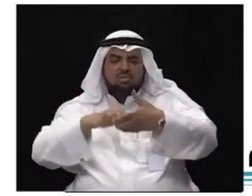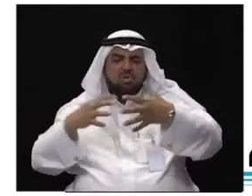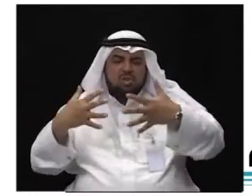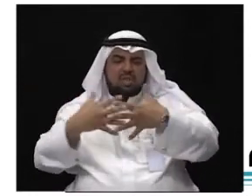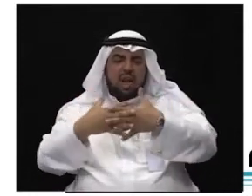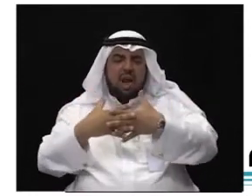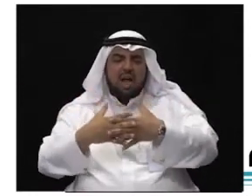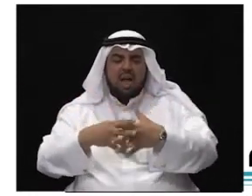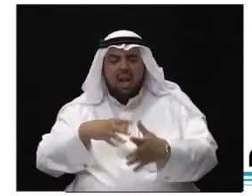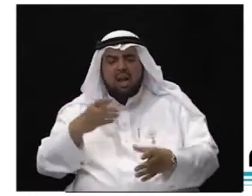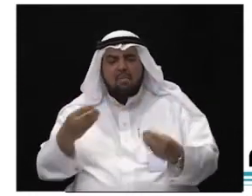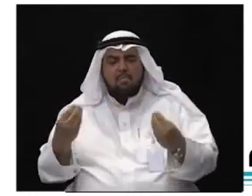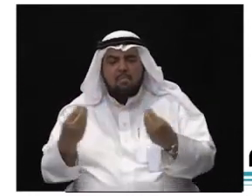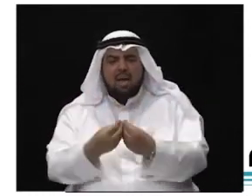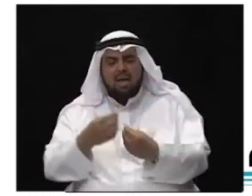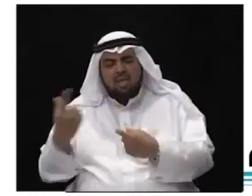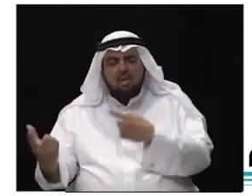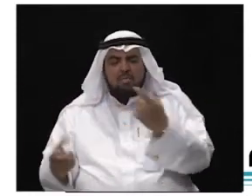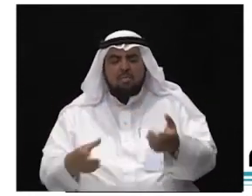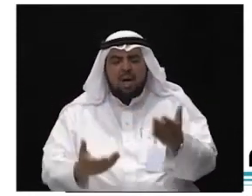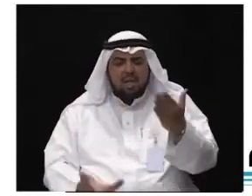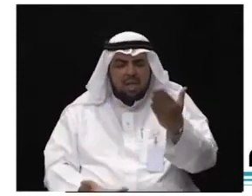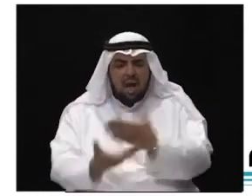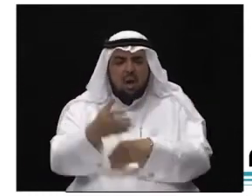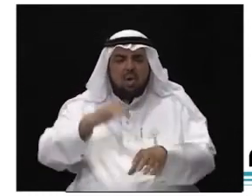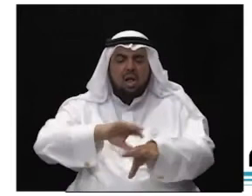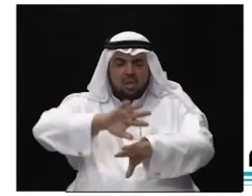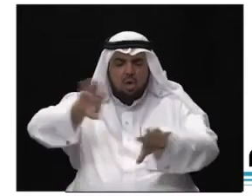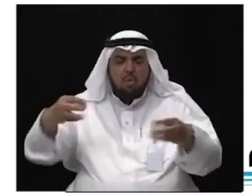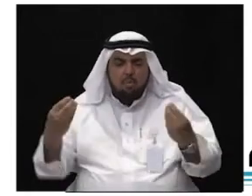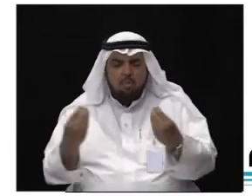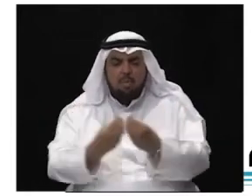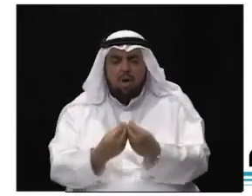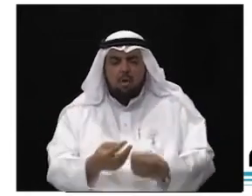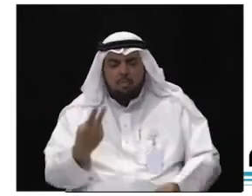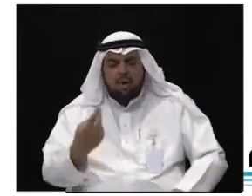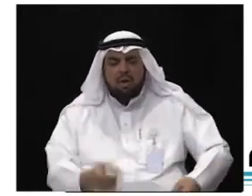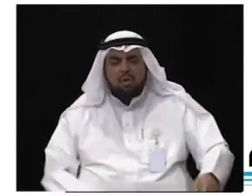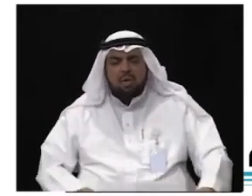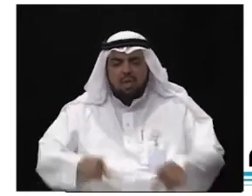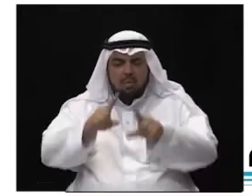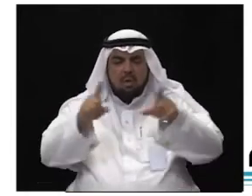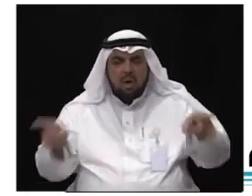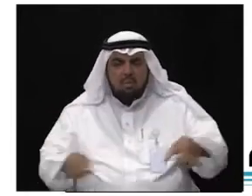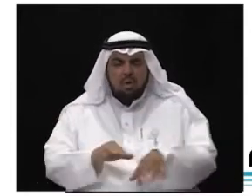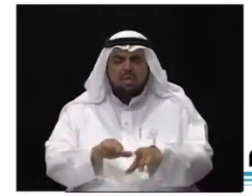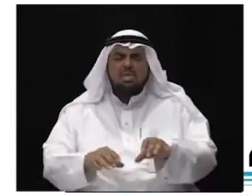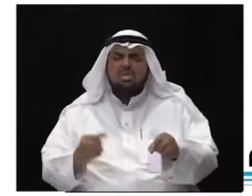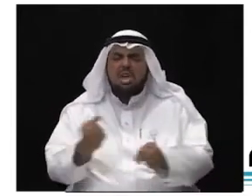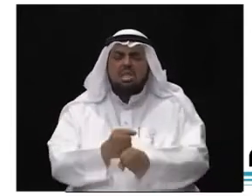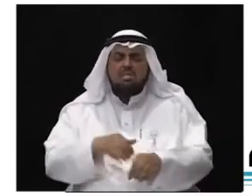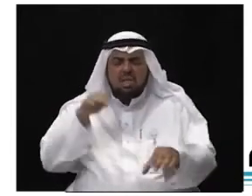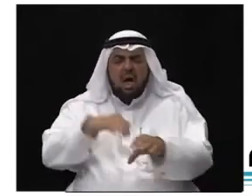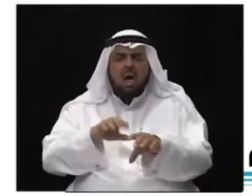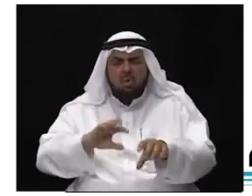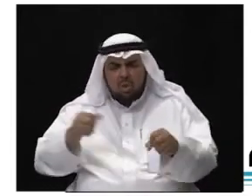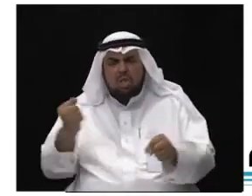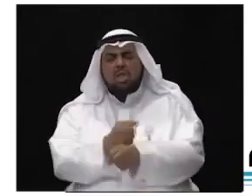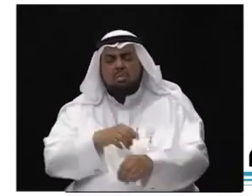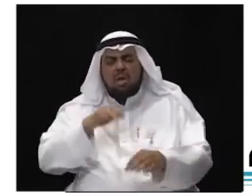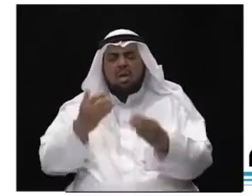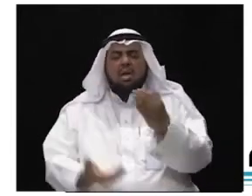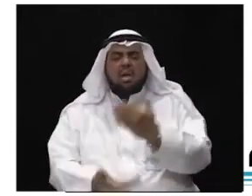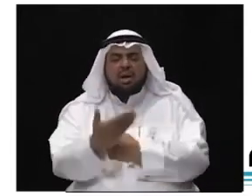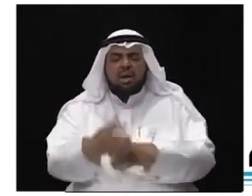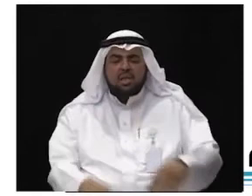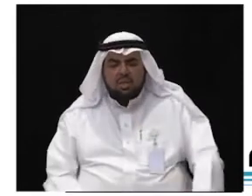أدوات الإدخال والإخراج، حيث يمكن استخدام هذه الأداة للإدخال والإخراج. وهنا